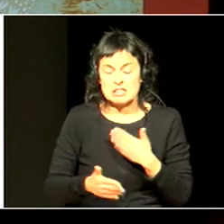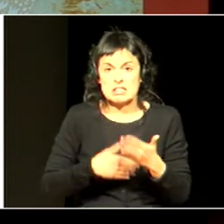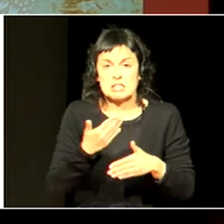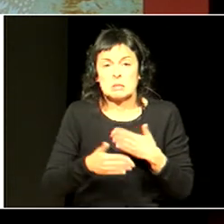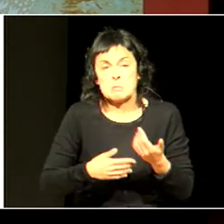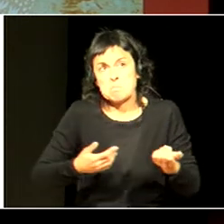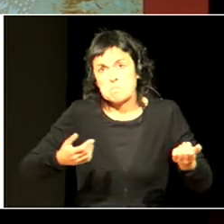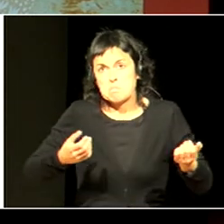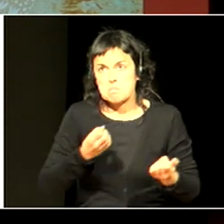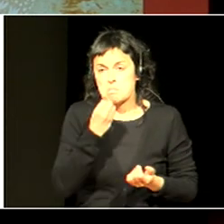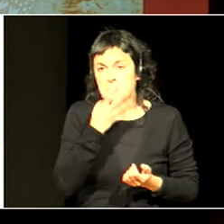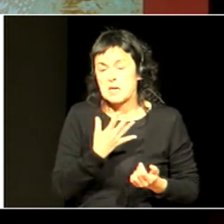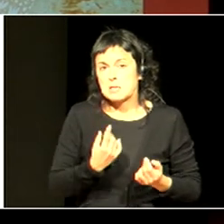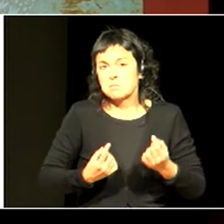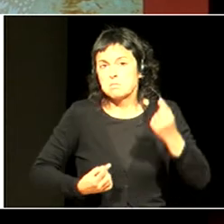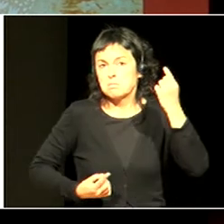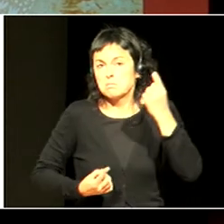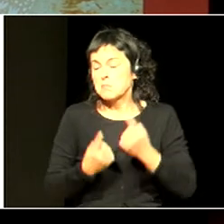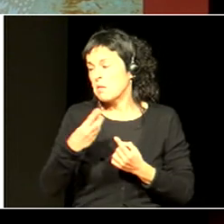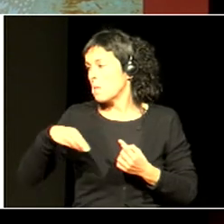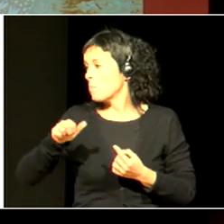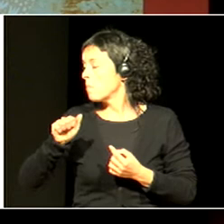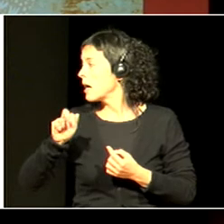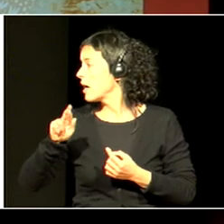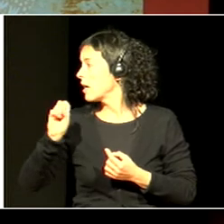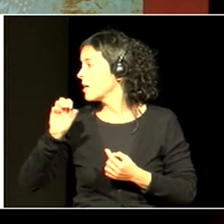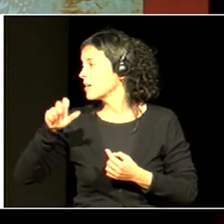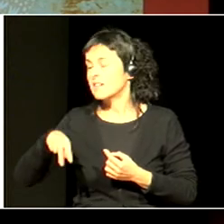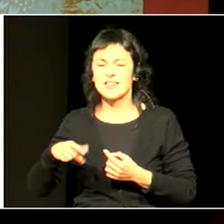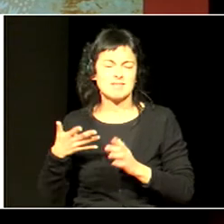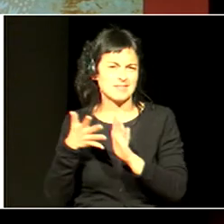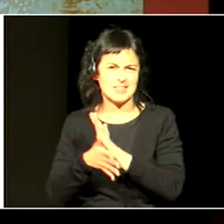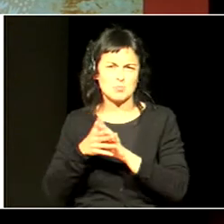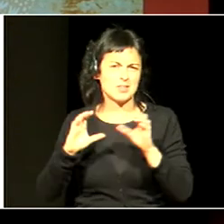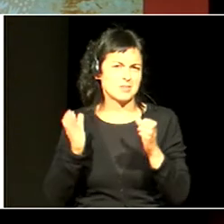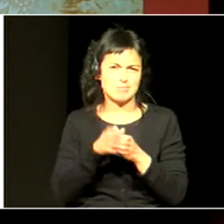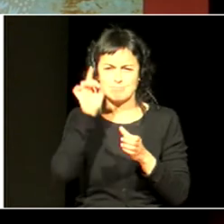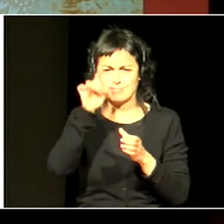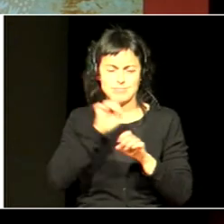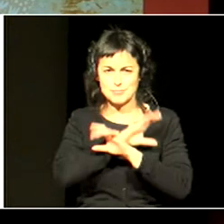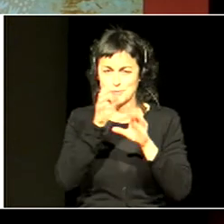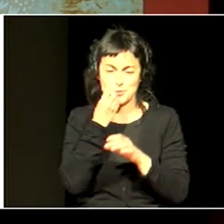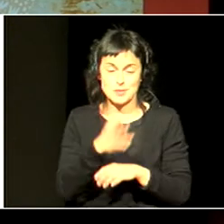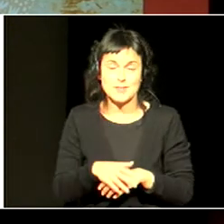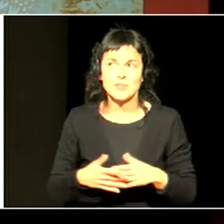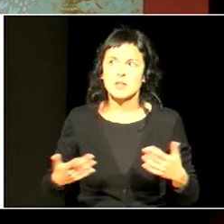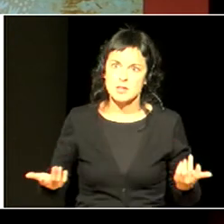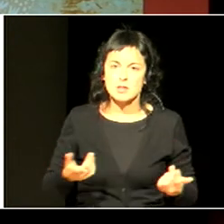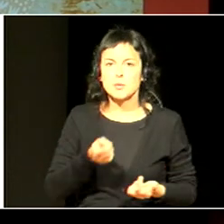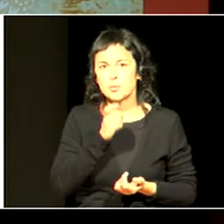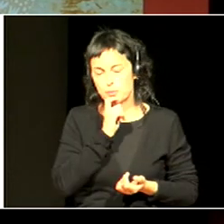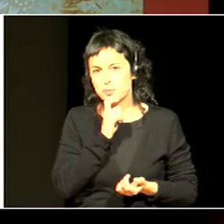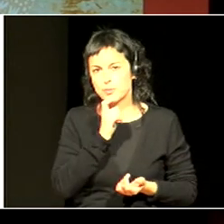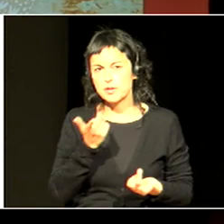momentu batzen batzutan Marianeko ondo deskribatu ditu klaustro batzuk, bilera batzuk. Orduan buf, zaila da, ez?